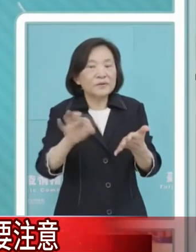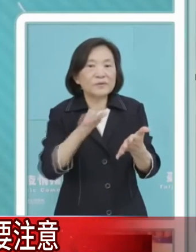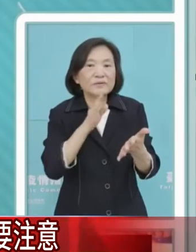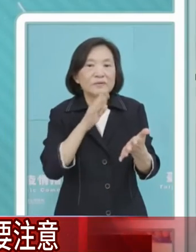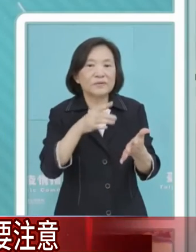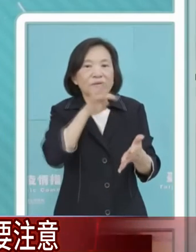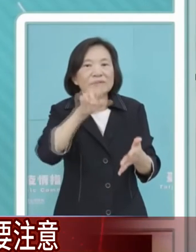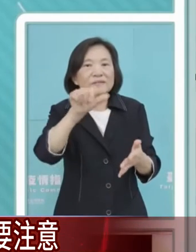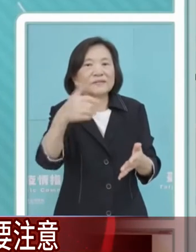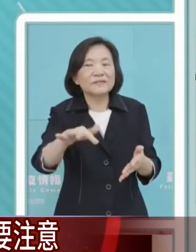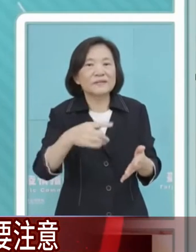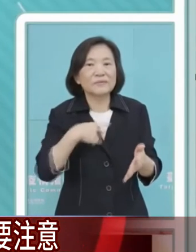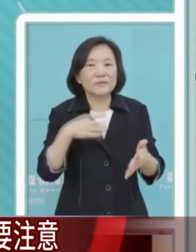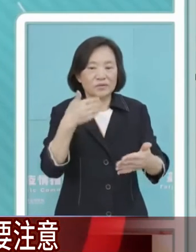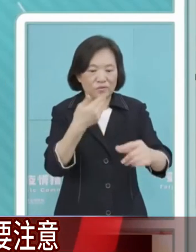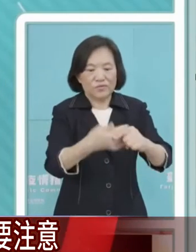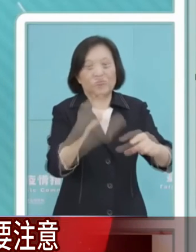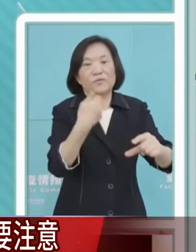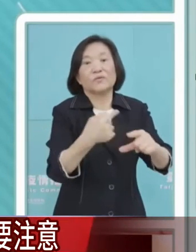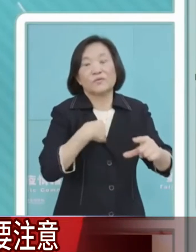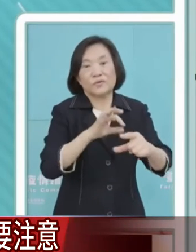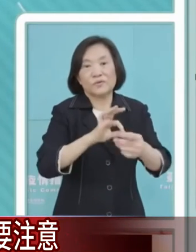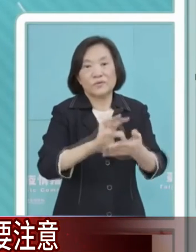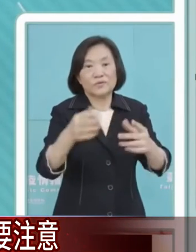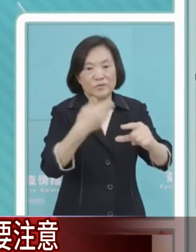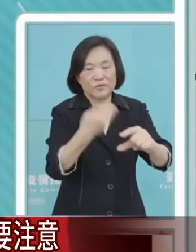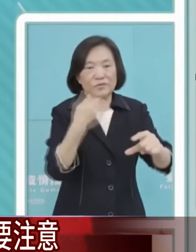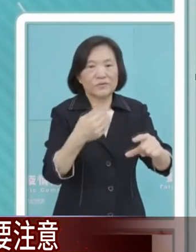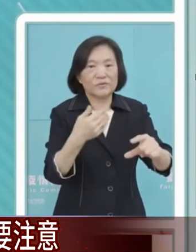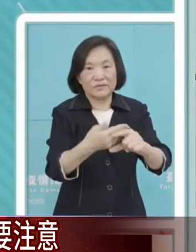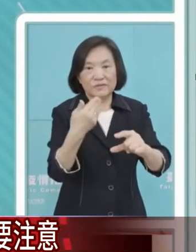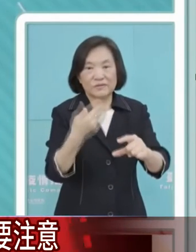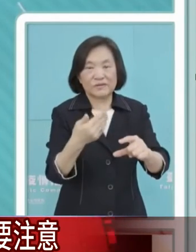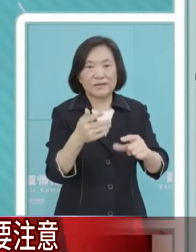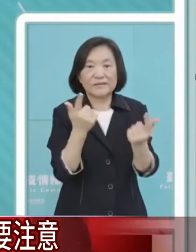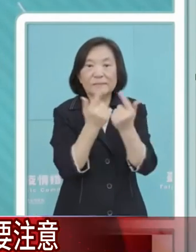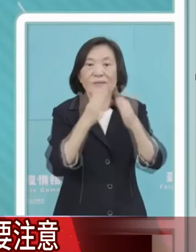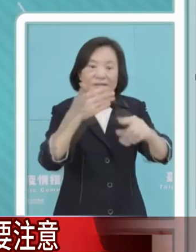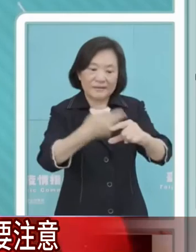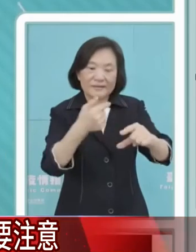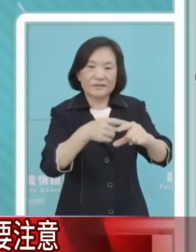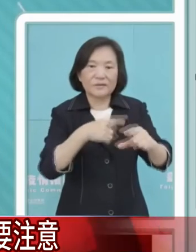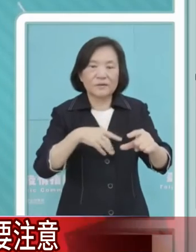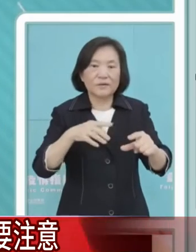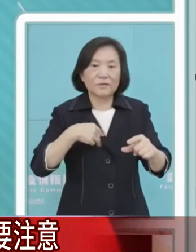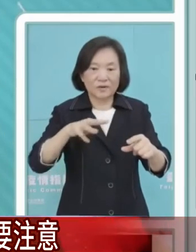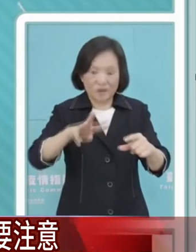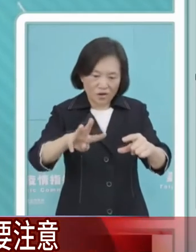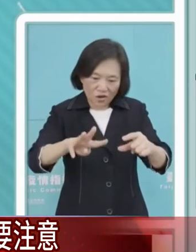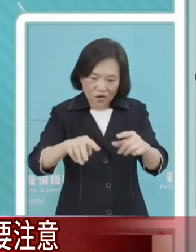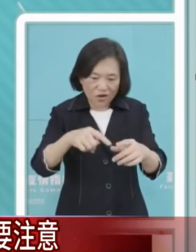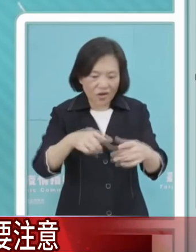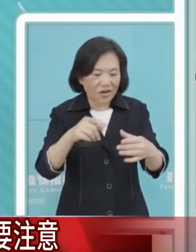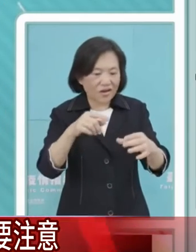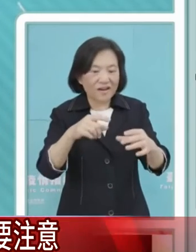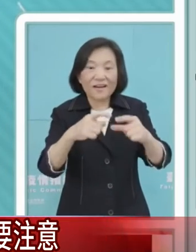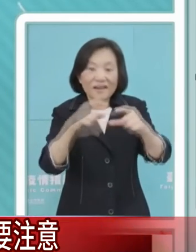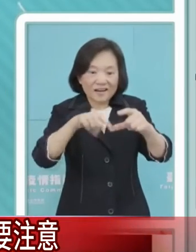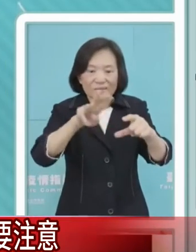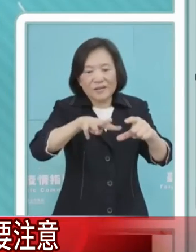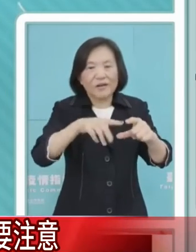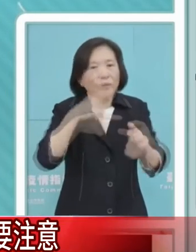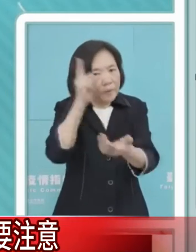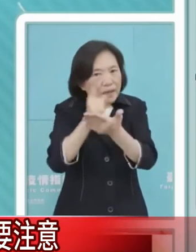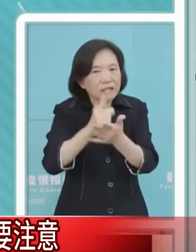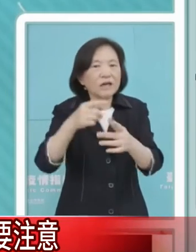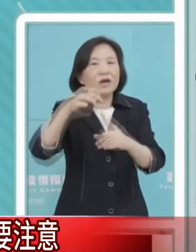没65岁的，我是直接用悠游卡，拿到那个3000块，你知道吗？我就每天